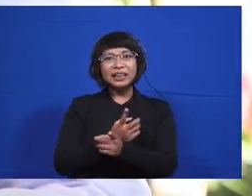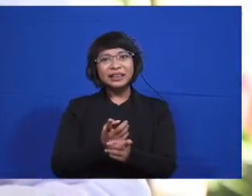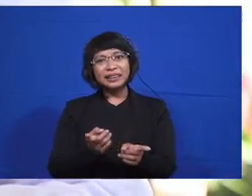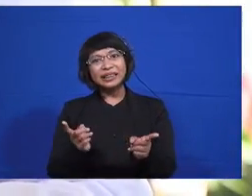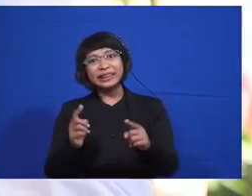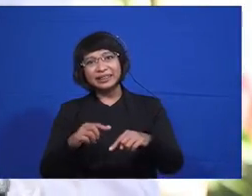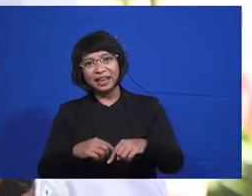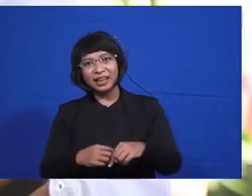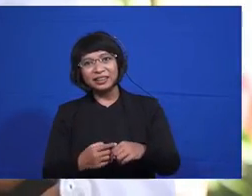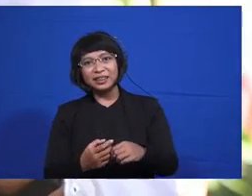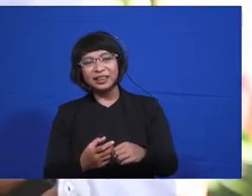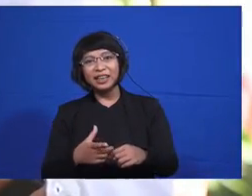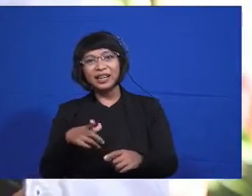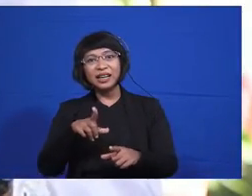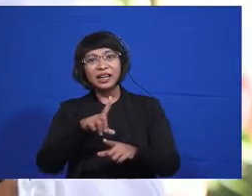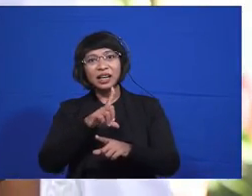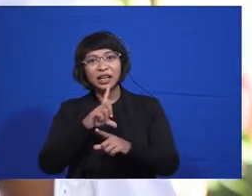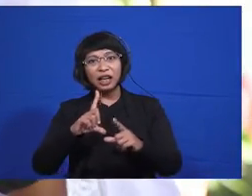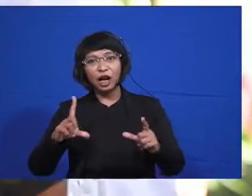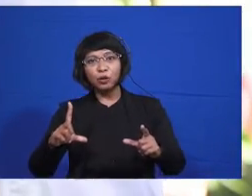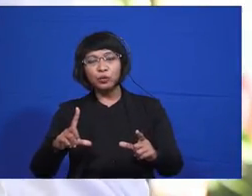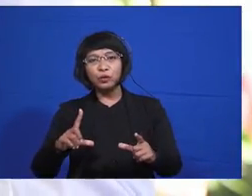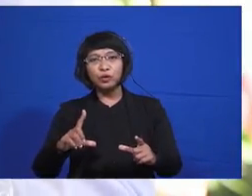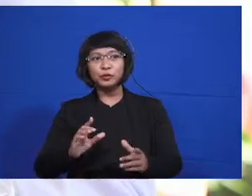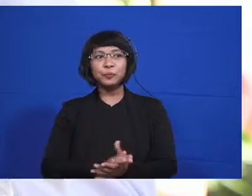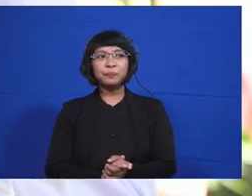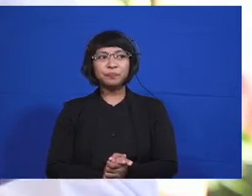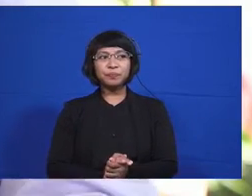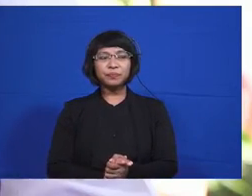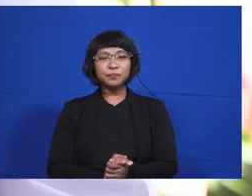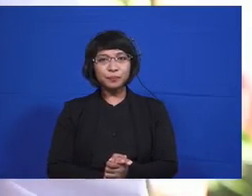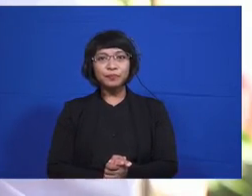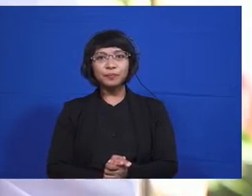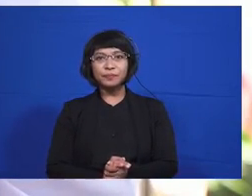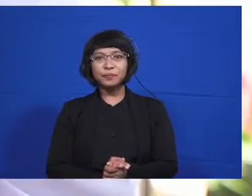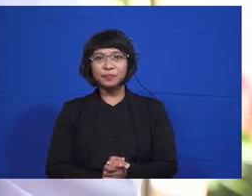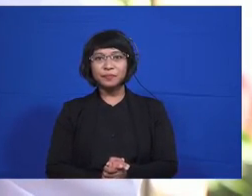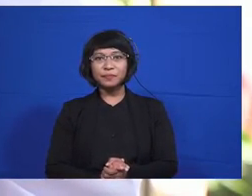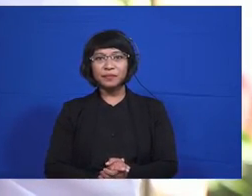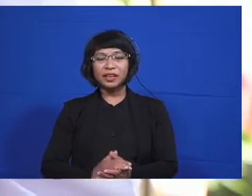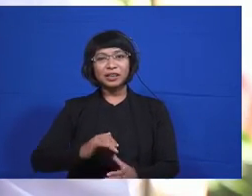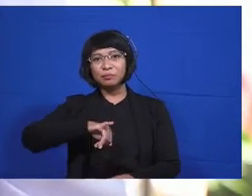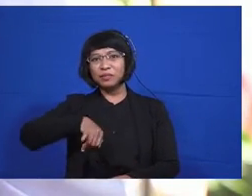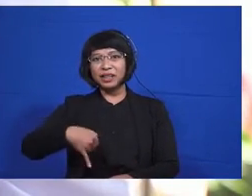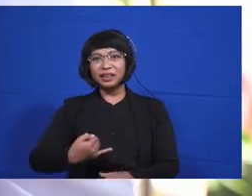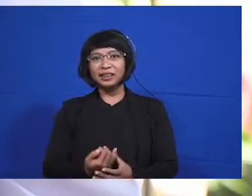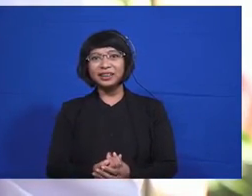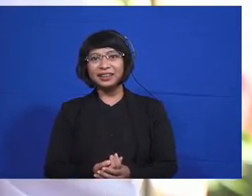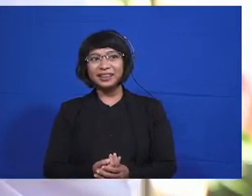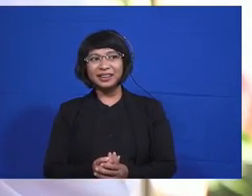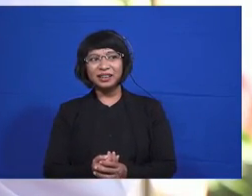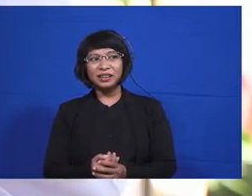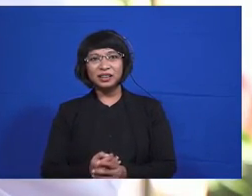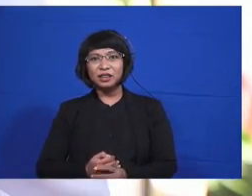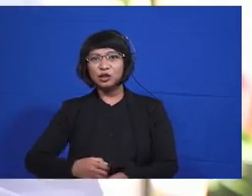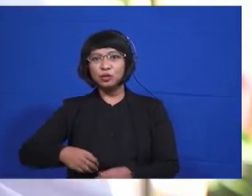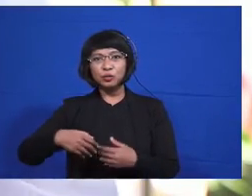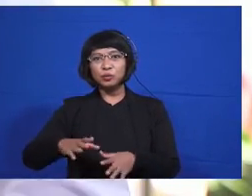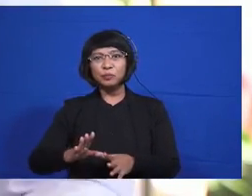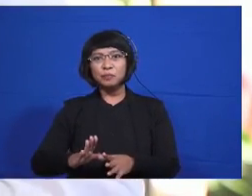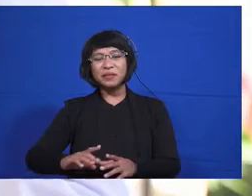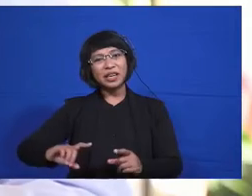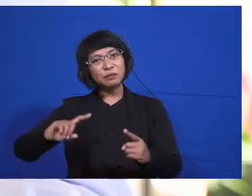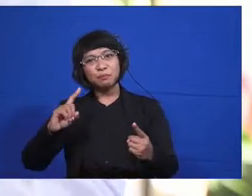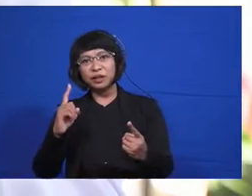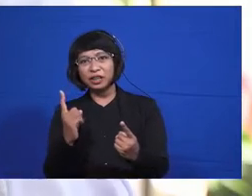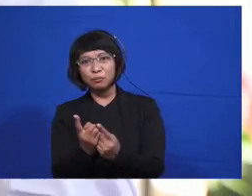Romo Agung. Sebuah perjalanan itu kemudian menjadi terulang lagi. Dan setelah itu kebetulan bertemu dengan Monsenyur, dan